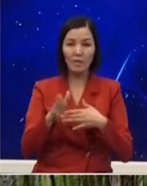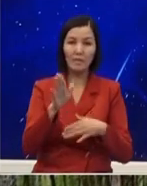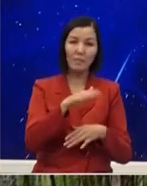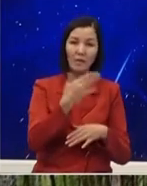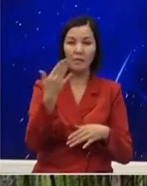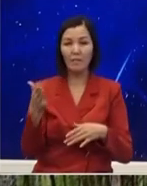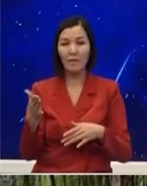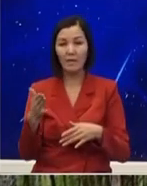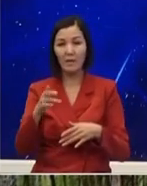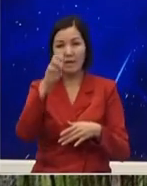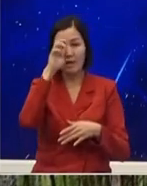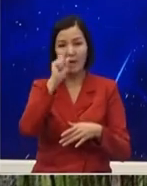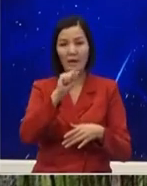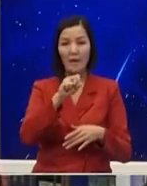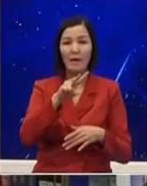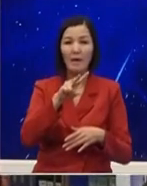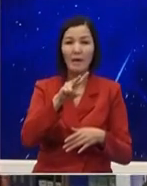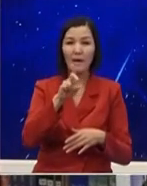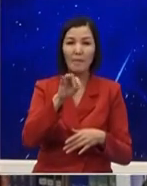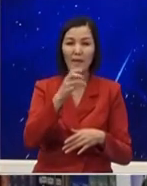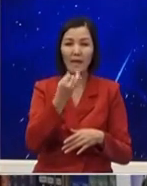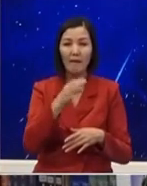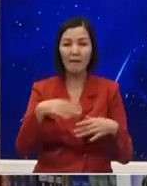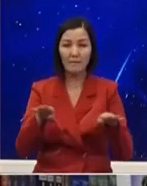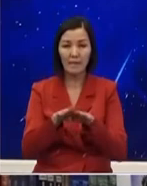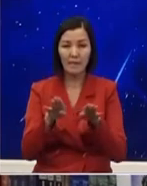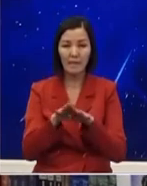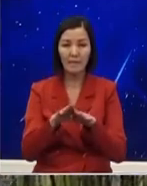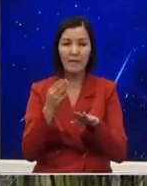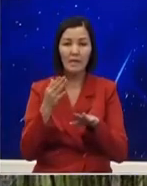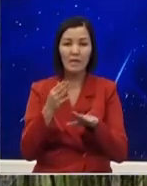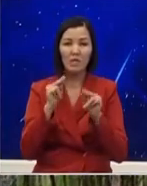секілді тірлік кешуге тура келді. Ол кісінің